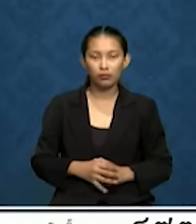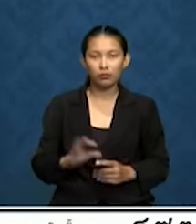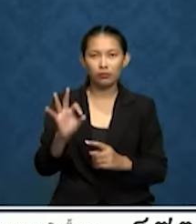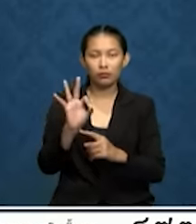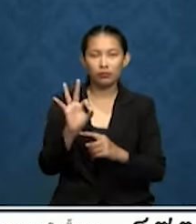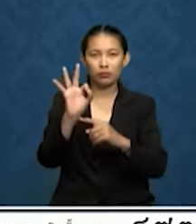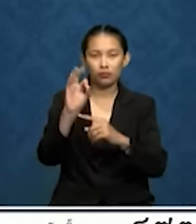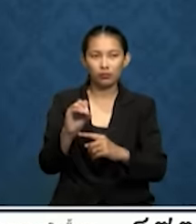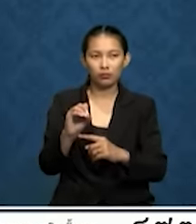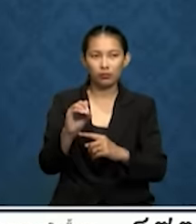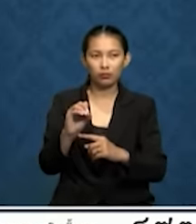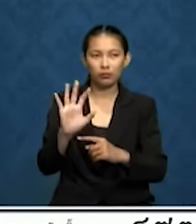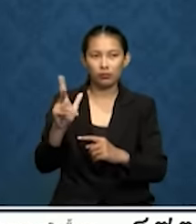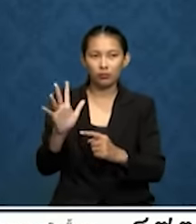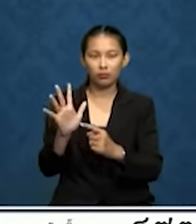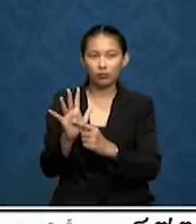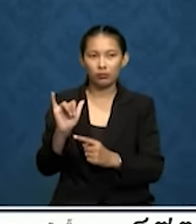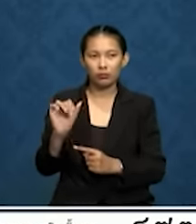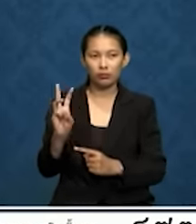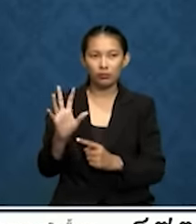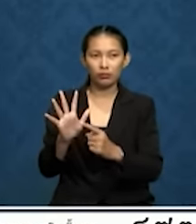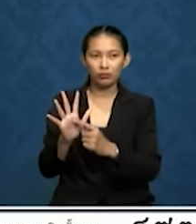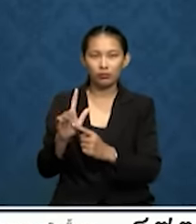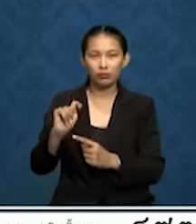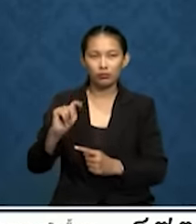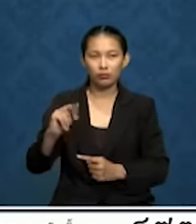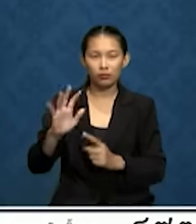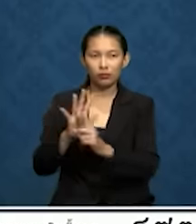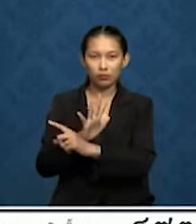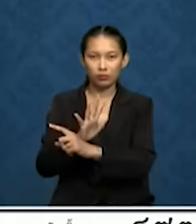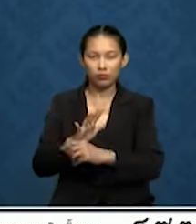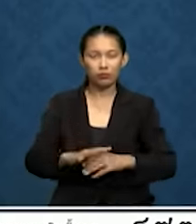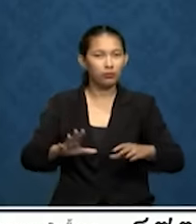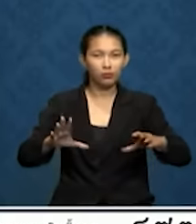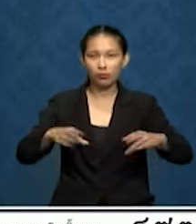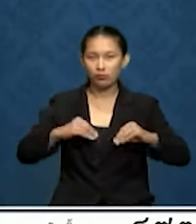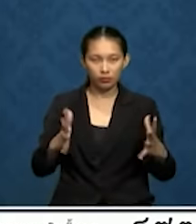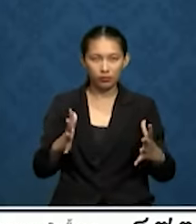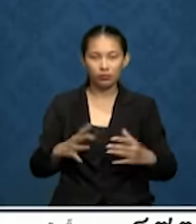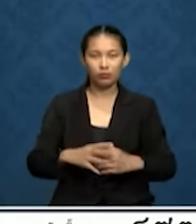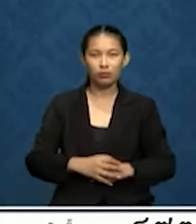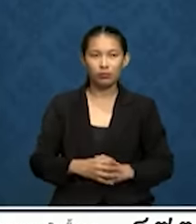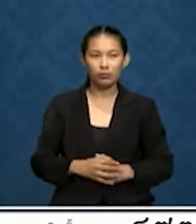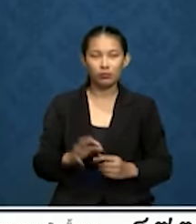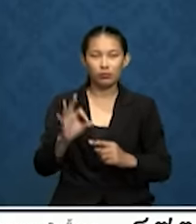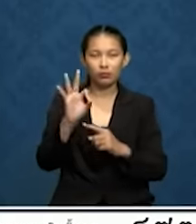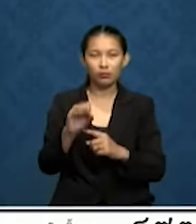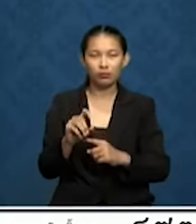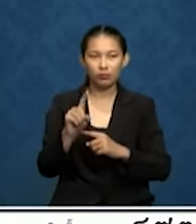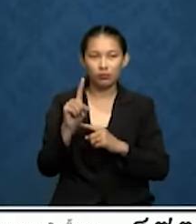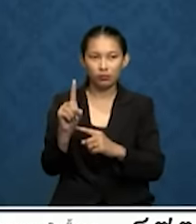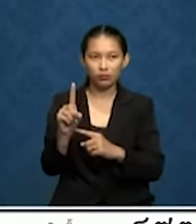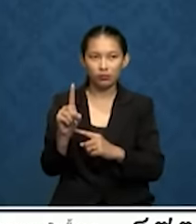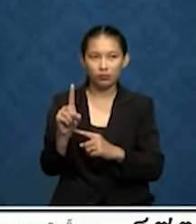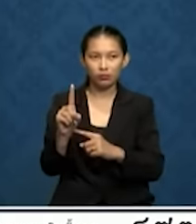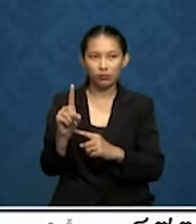90นายชัยวัฒน์สถาวรวิจิตร ไม่เห็นชอบครับ 91